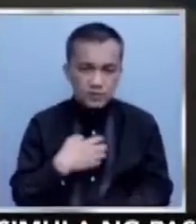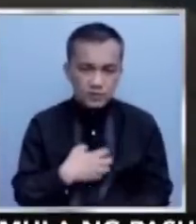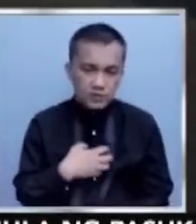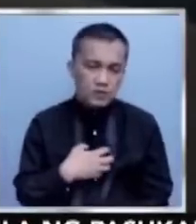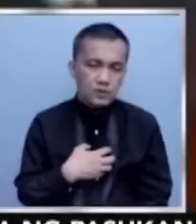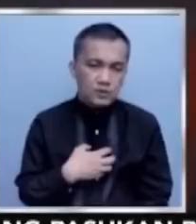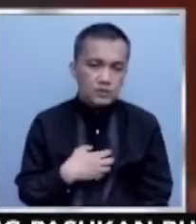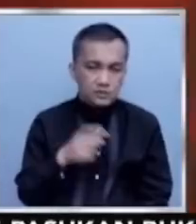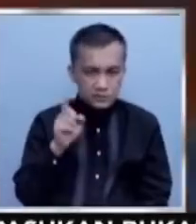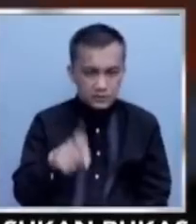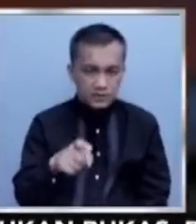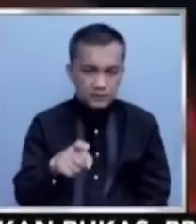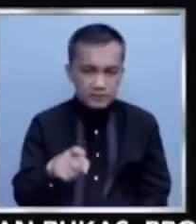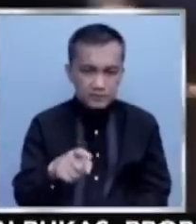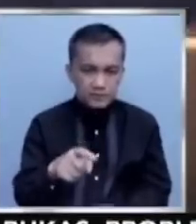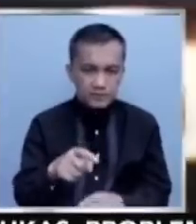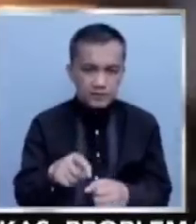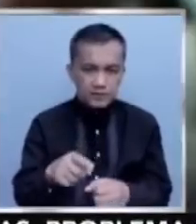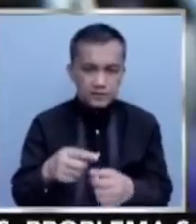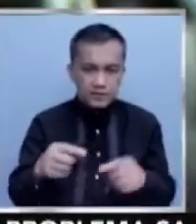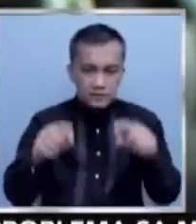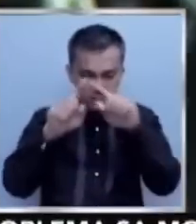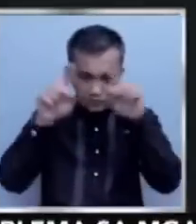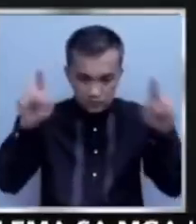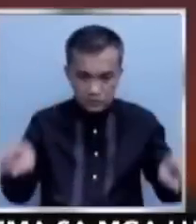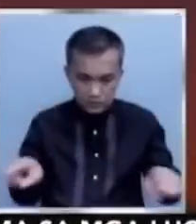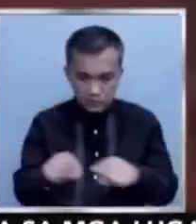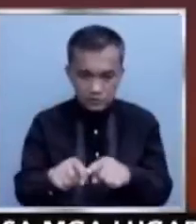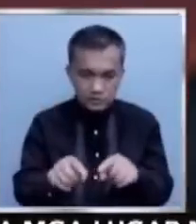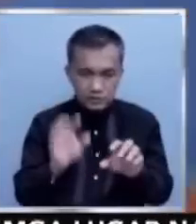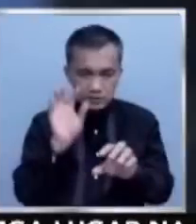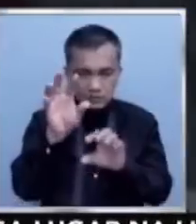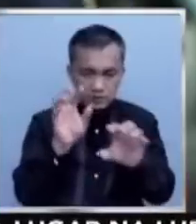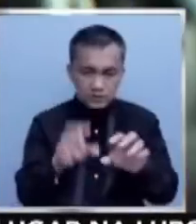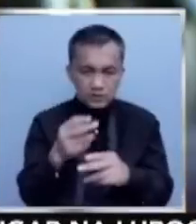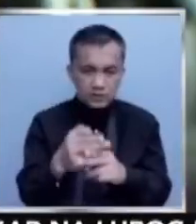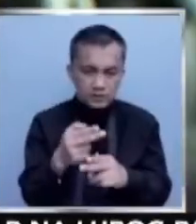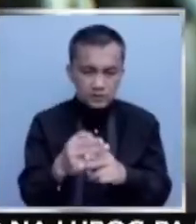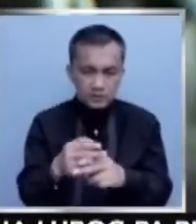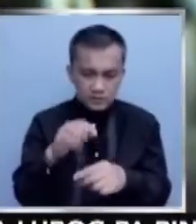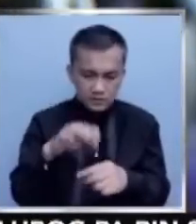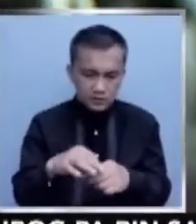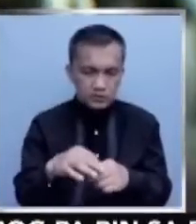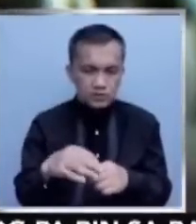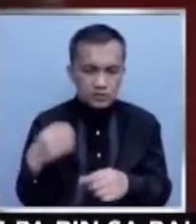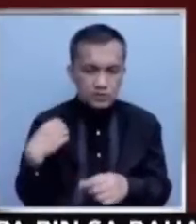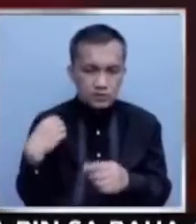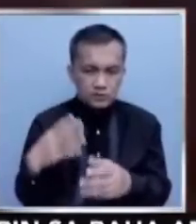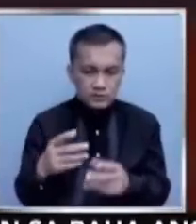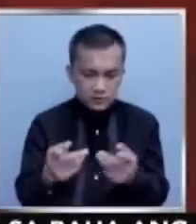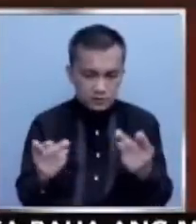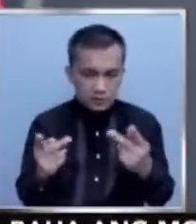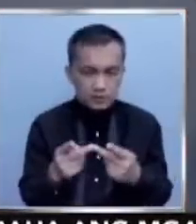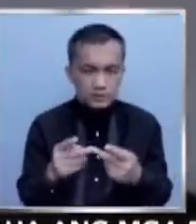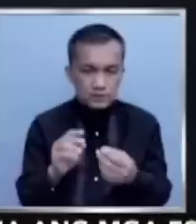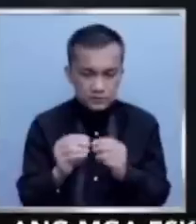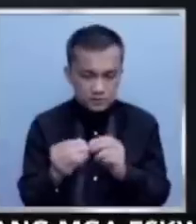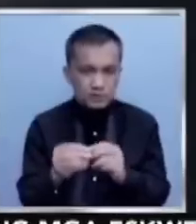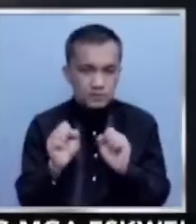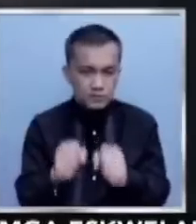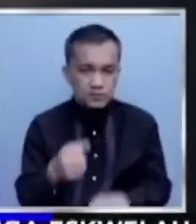Dapat daw may signage ang checkpoint kung saan nakapasgil ang pangalan ng election officer ng lugar, pati numerong pwedeng